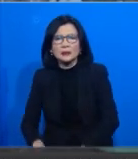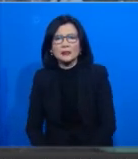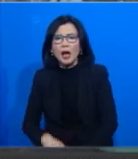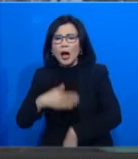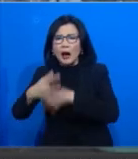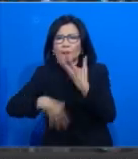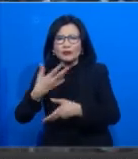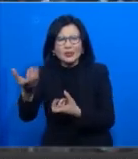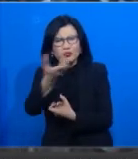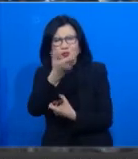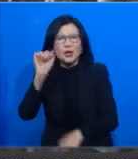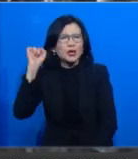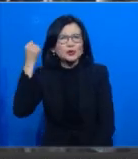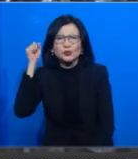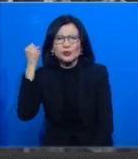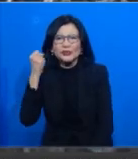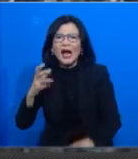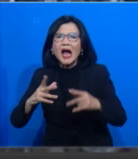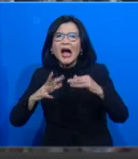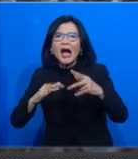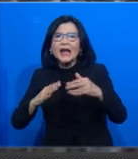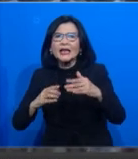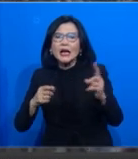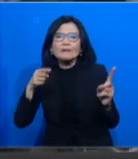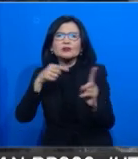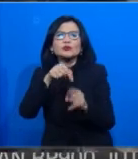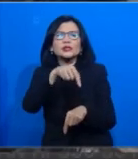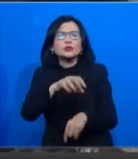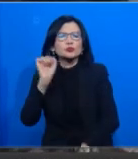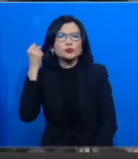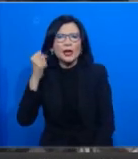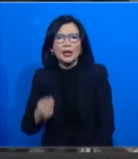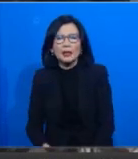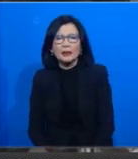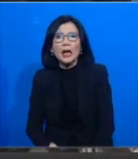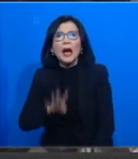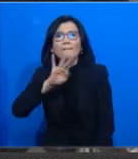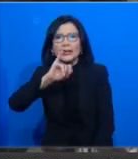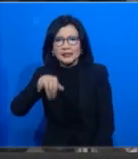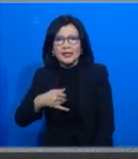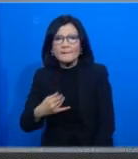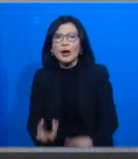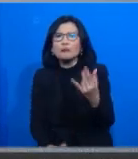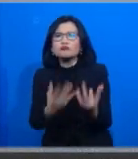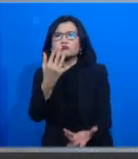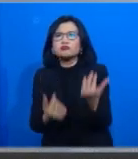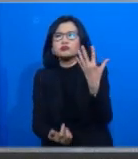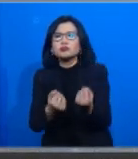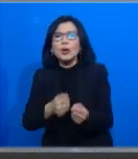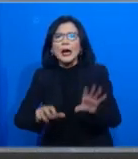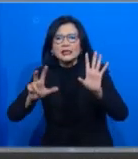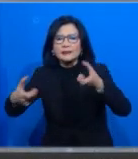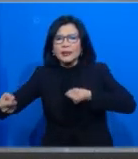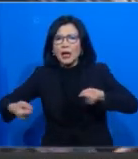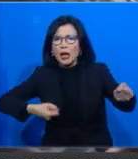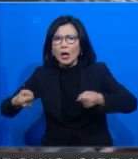pemadaman terkendala oleh sulitnya sumber air dan jalan menuju lokasi yang macet. Api dipadamkan 4 jam kemudian setelah 9 unit mobil pemadam